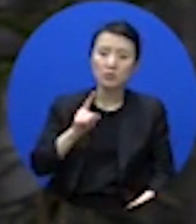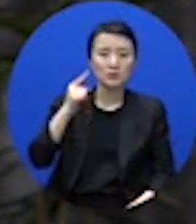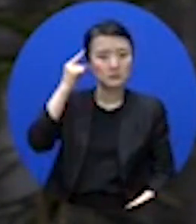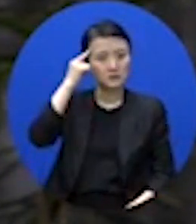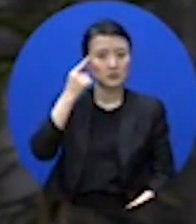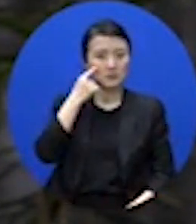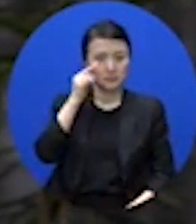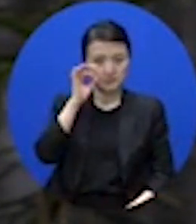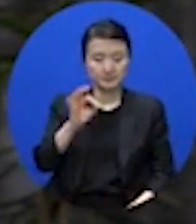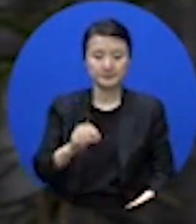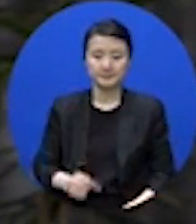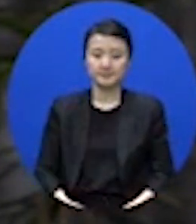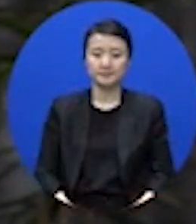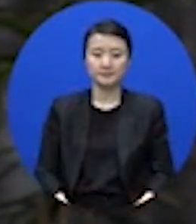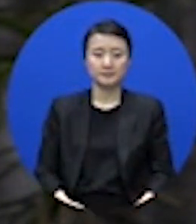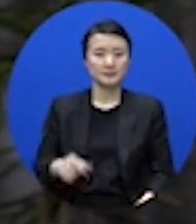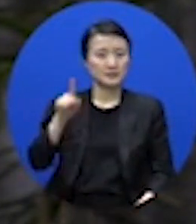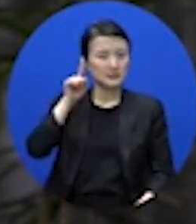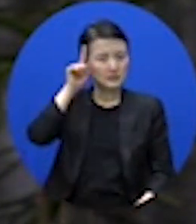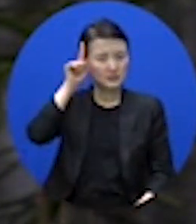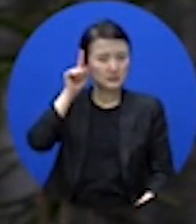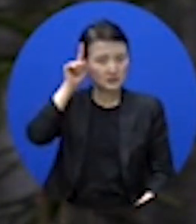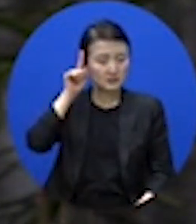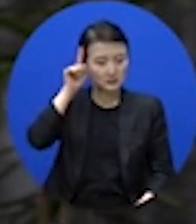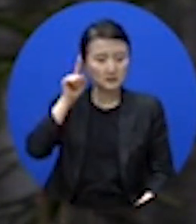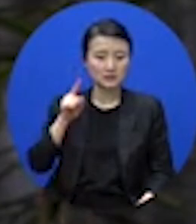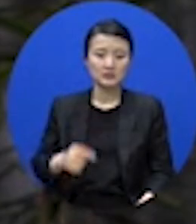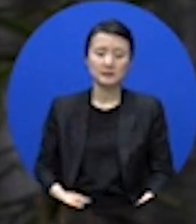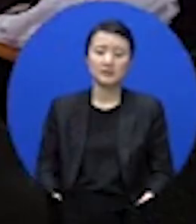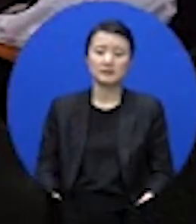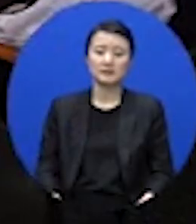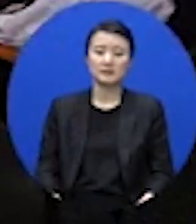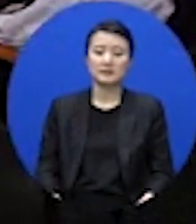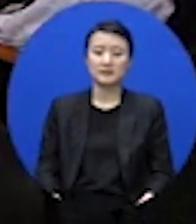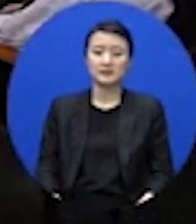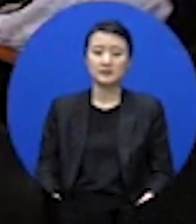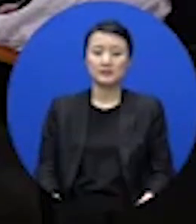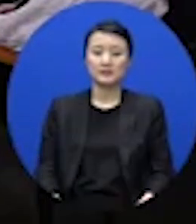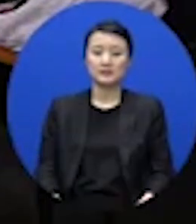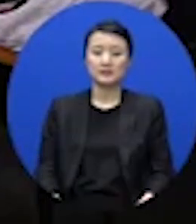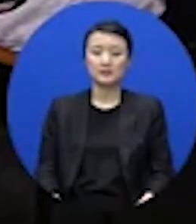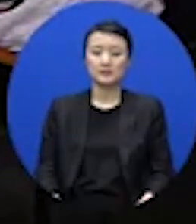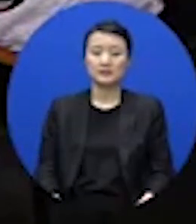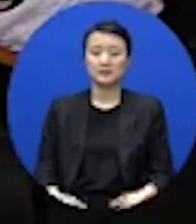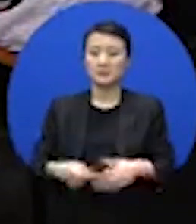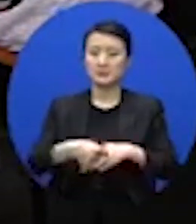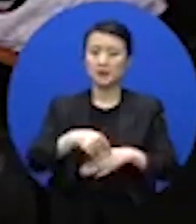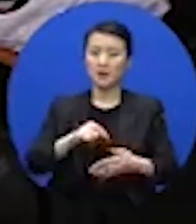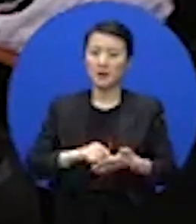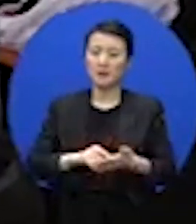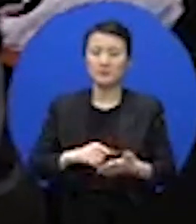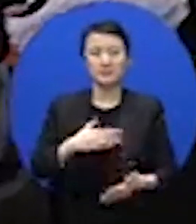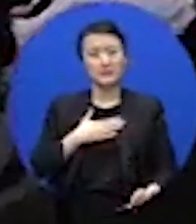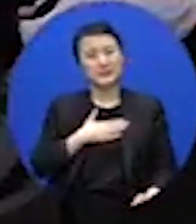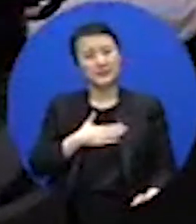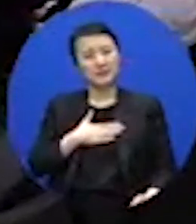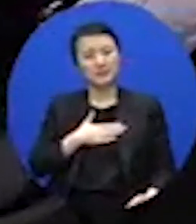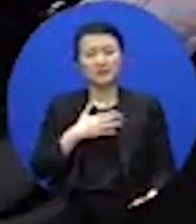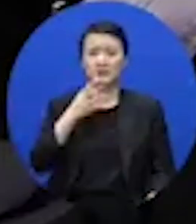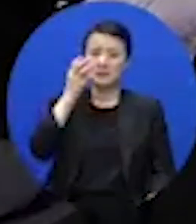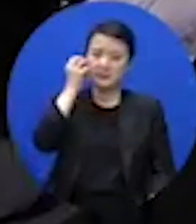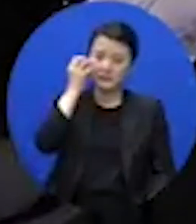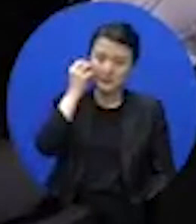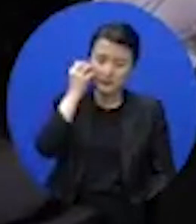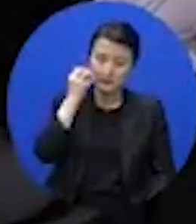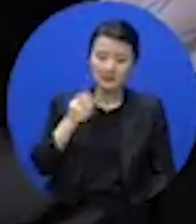봅시다. 스트레스를 받거나 일상에서 또 마음이 기분이 좀 꿀꿀하거나